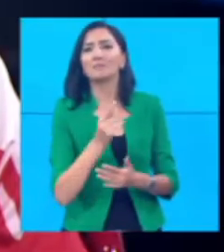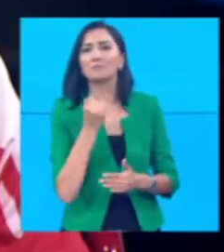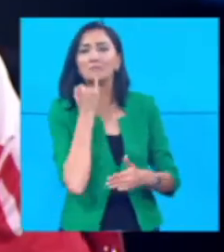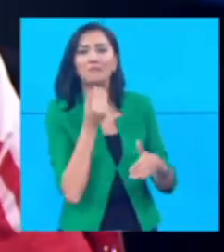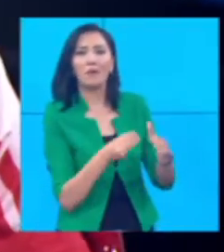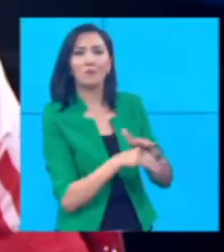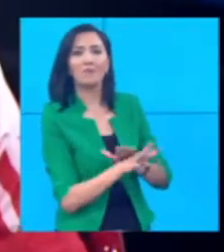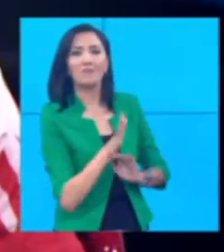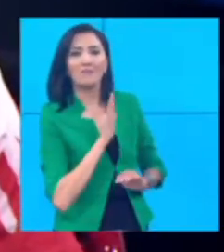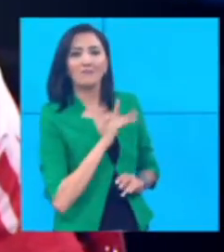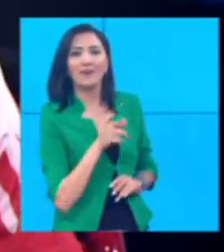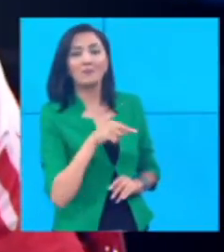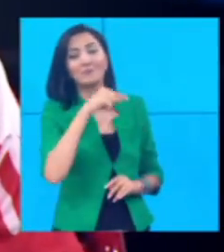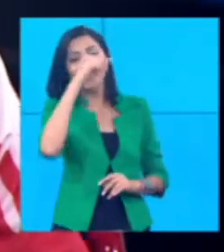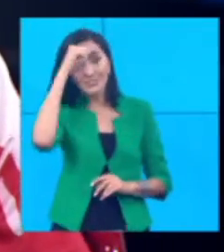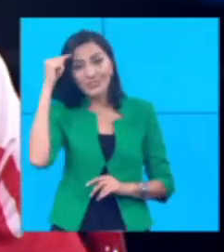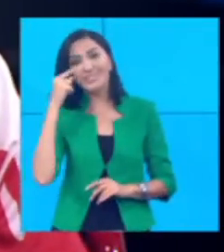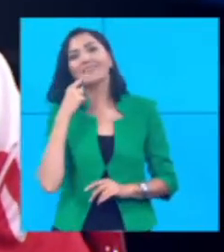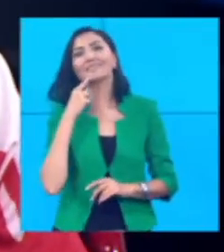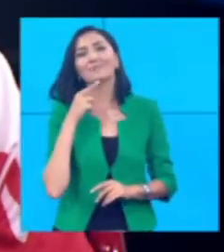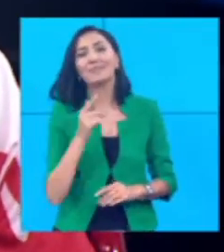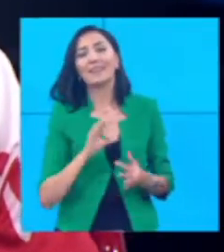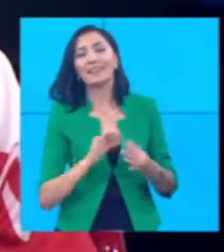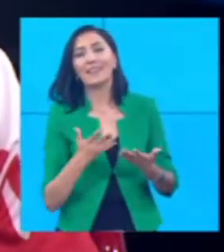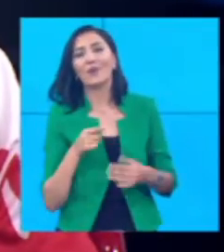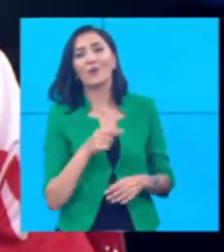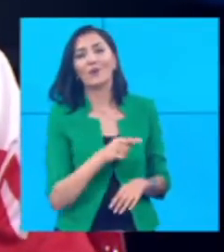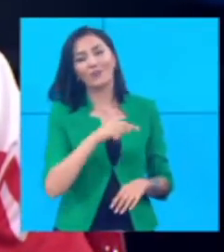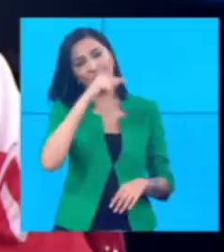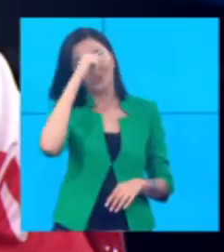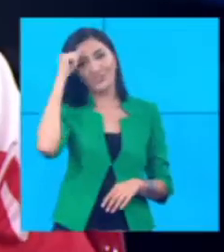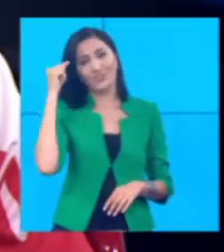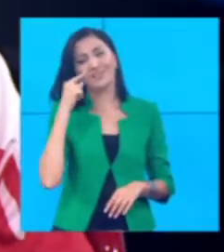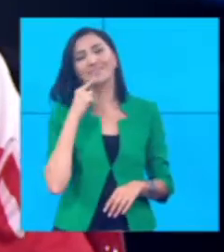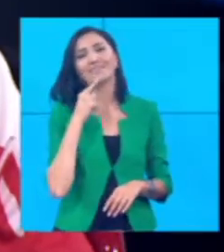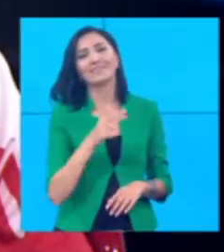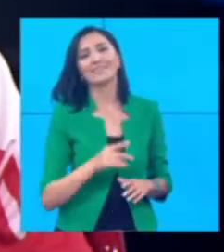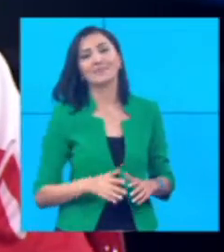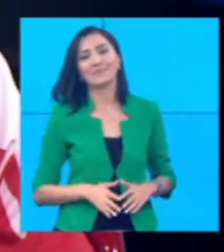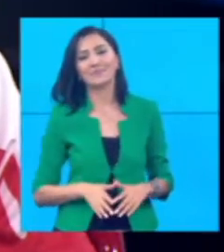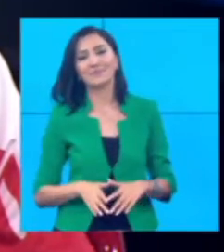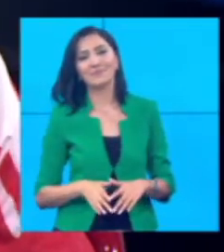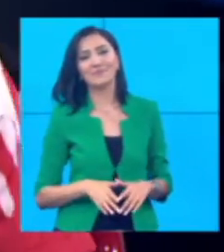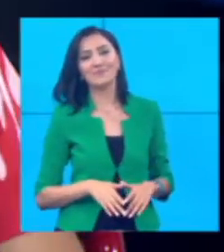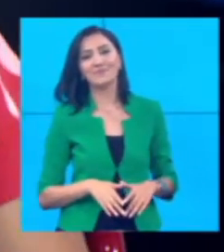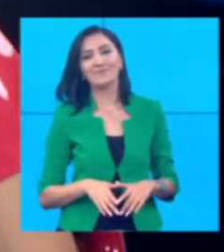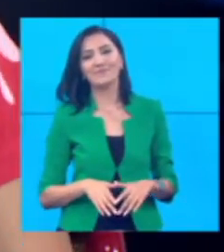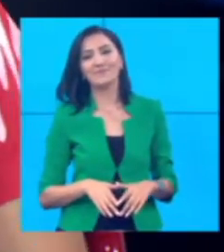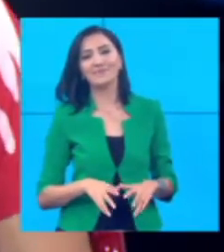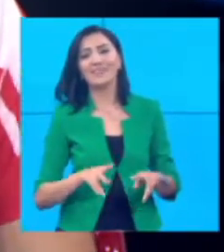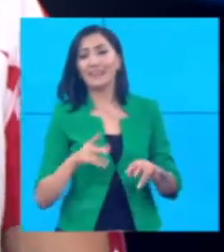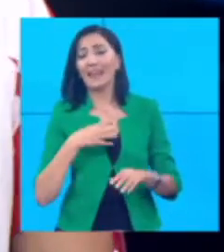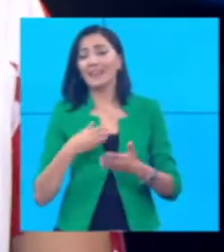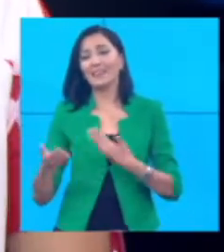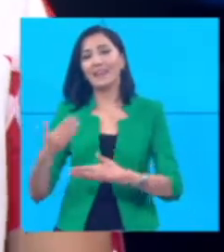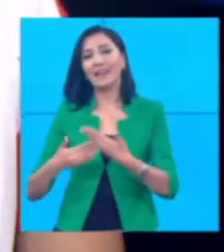şeyi varsa, torpili varsa şans sağda sol. Şans mı, torpil mi var? Ne var? Şansla doğmuş. Kim anlattı?